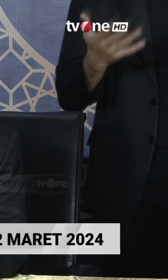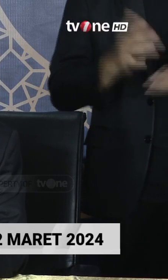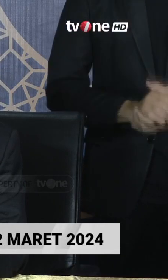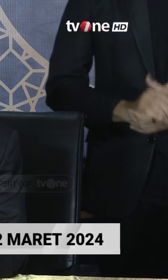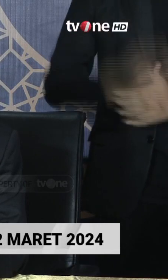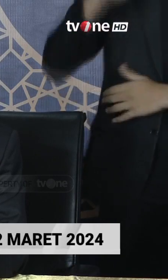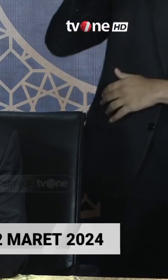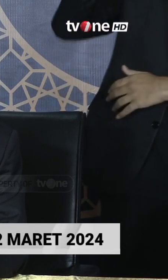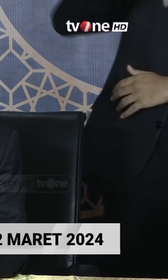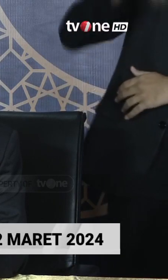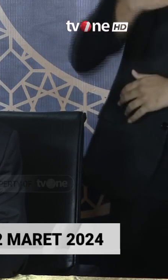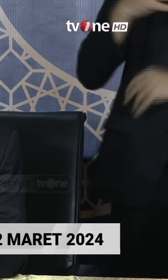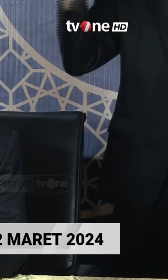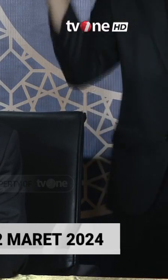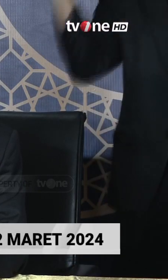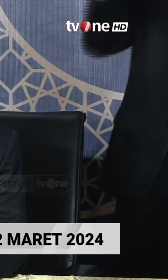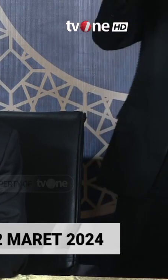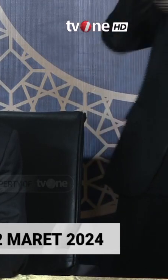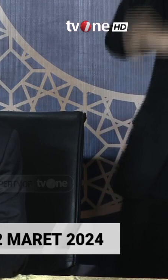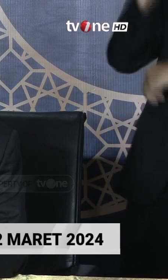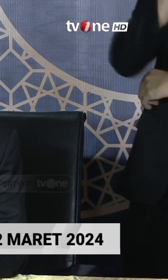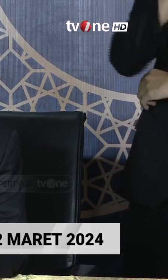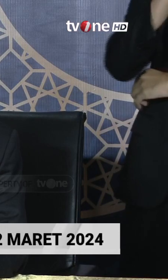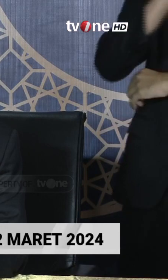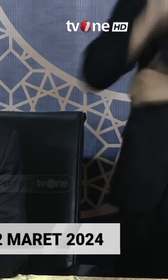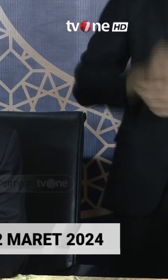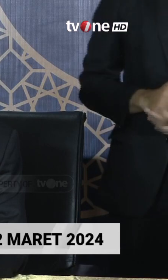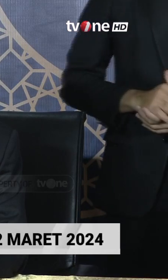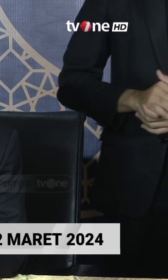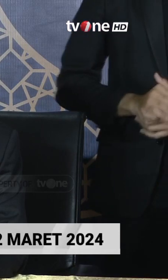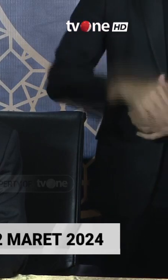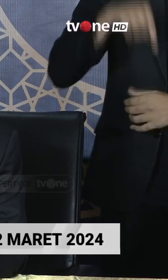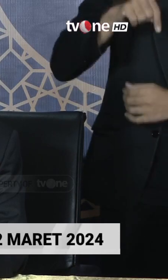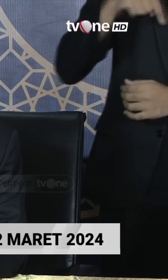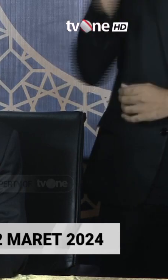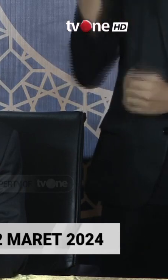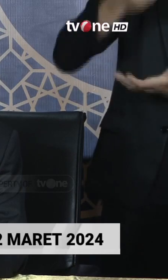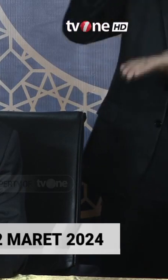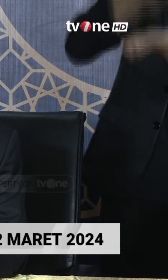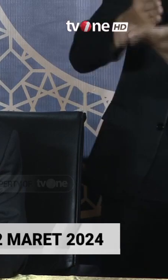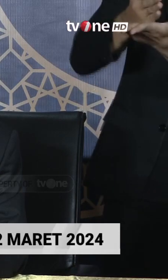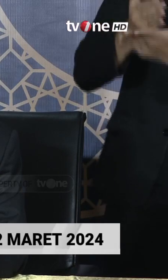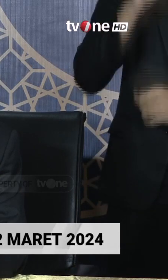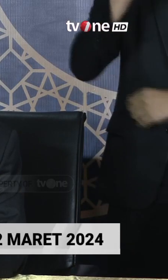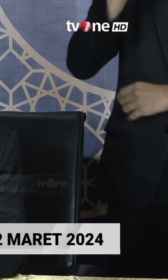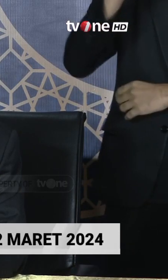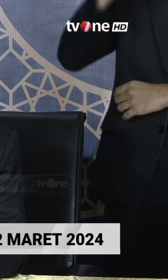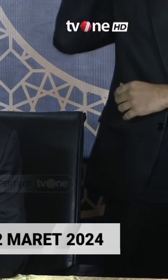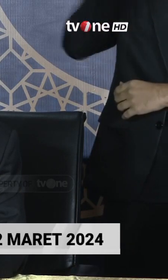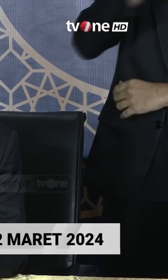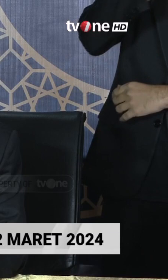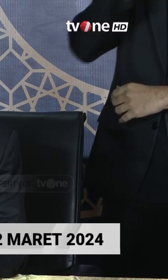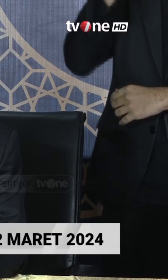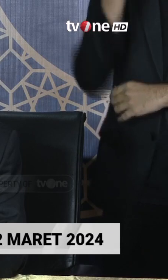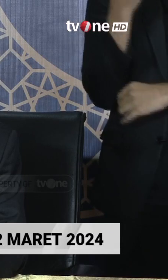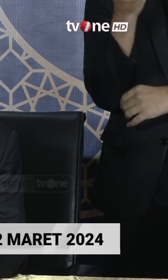tidak terlihat Ru'yatul Hilal. Dengan demikian maka satu Ramadan 1445 Hijriah akan jatuh pada